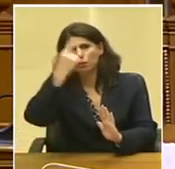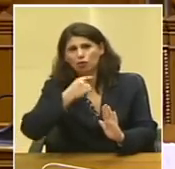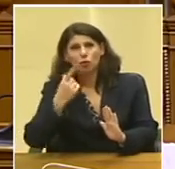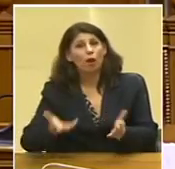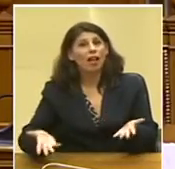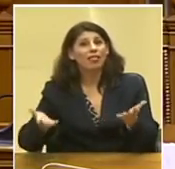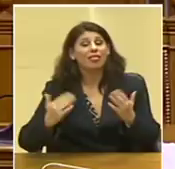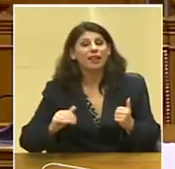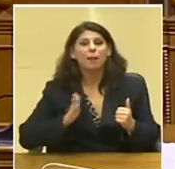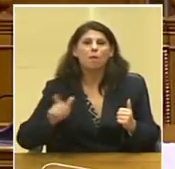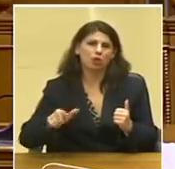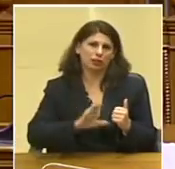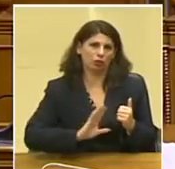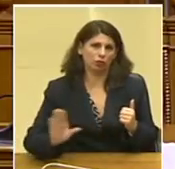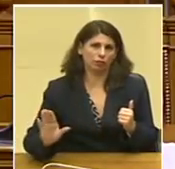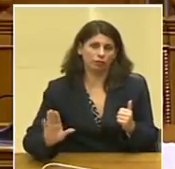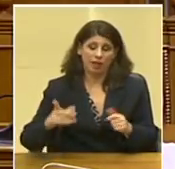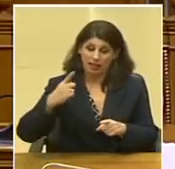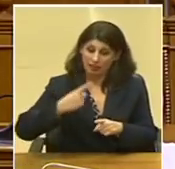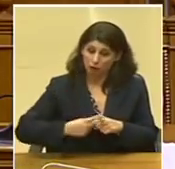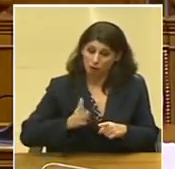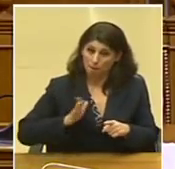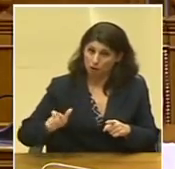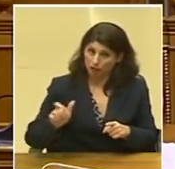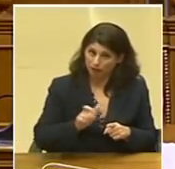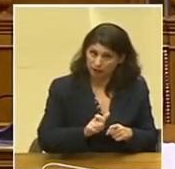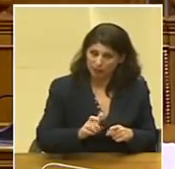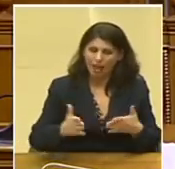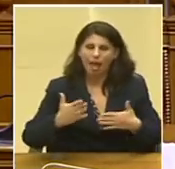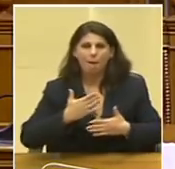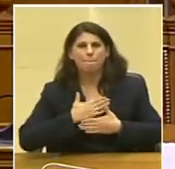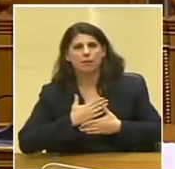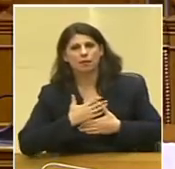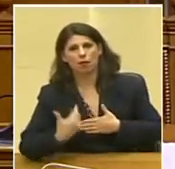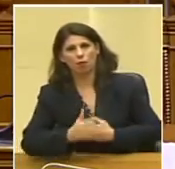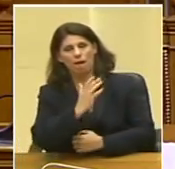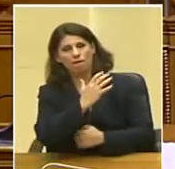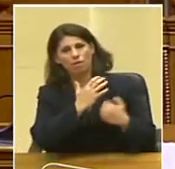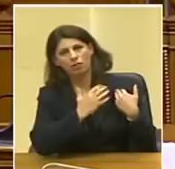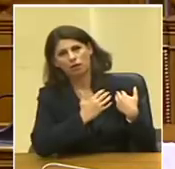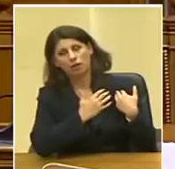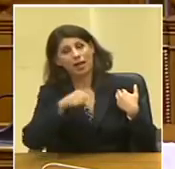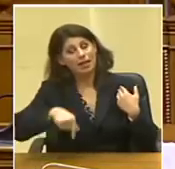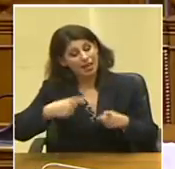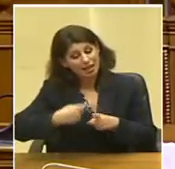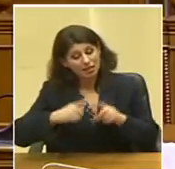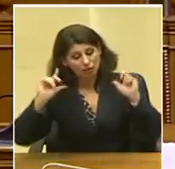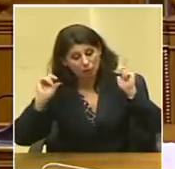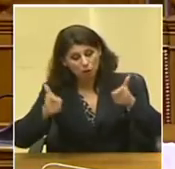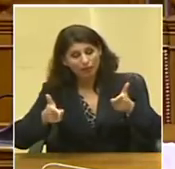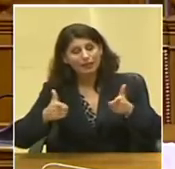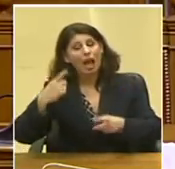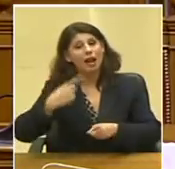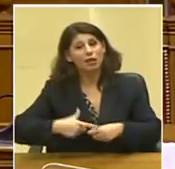είναι πολίτες του. Για τους Έλληνες πολίτες λοιπόν εμείς έχουμε την ευθύνη. Η ελληνική δημοκρατία, η ελληνική